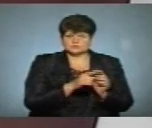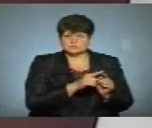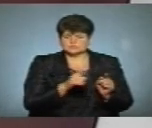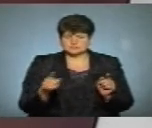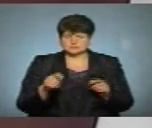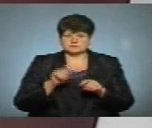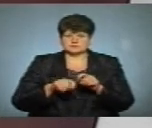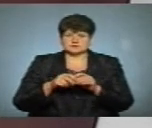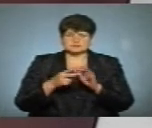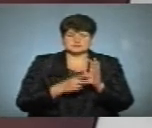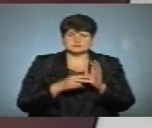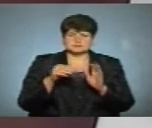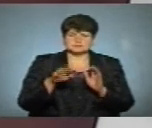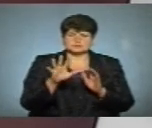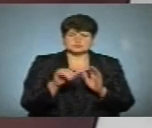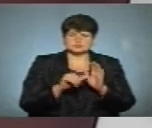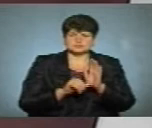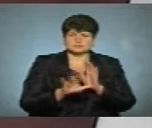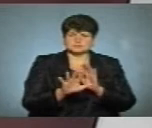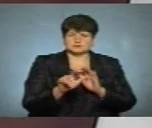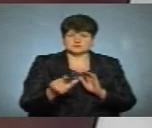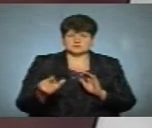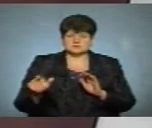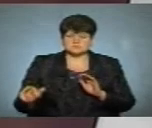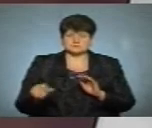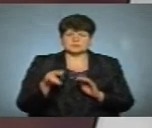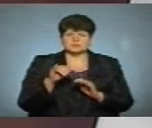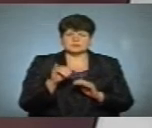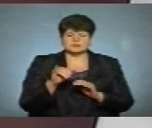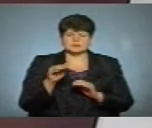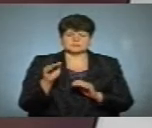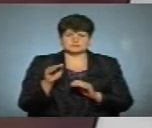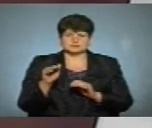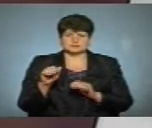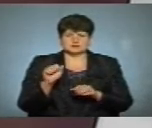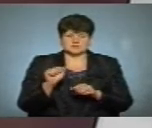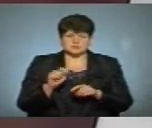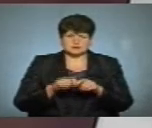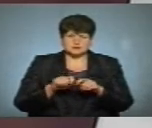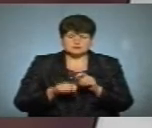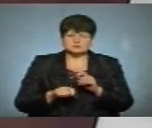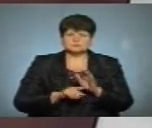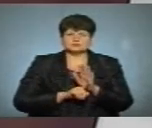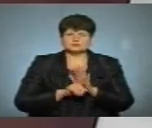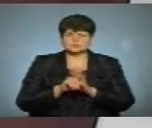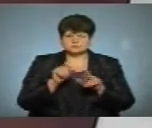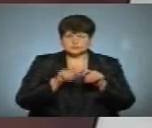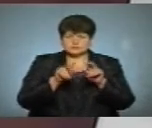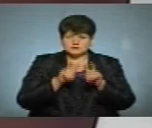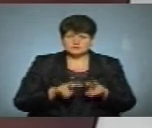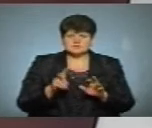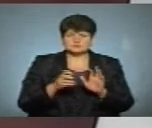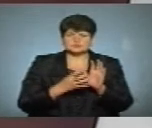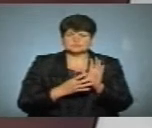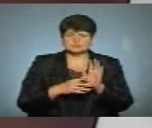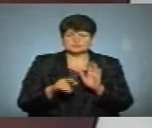протестували 17 565 осіб. Методом імуноферментного аналізу спочатку спостереження обстежили 790